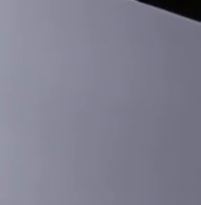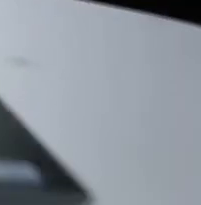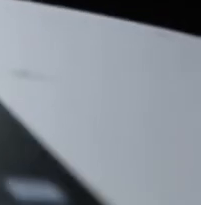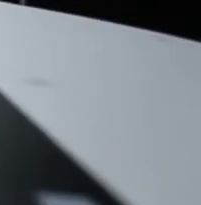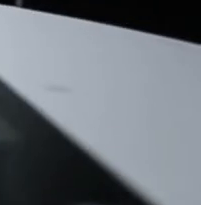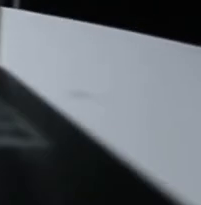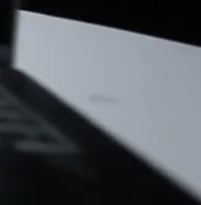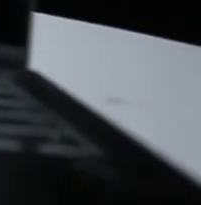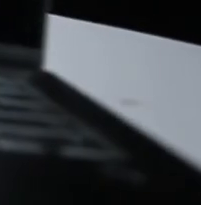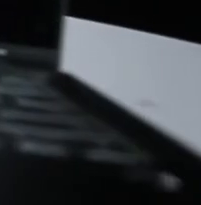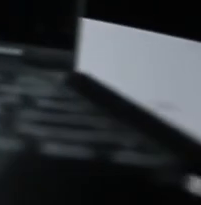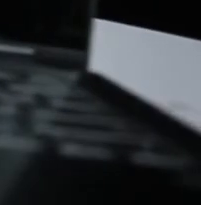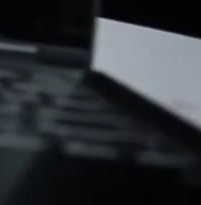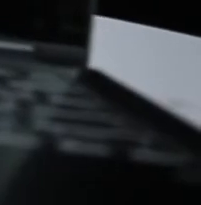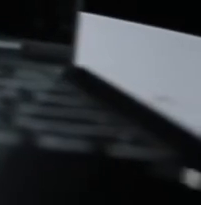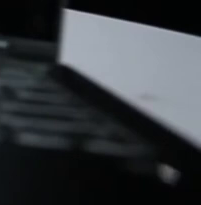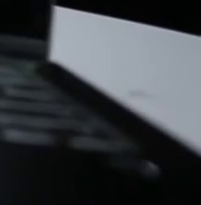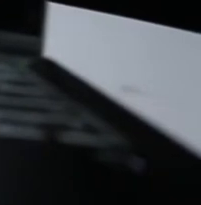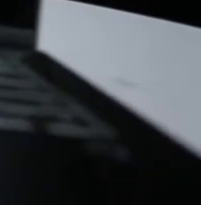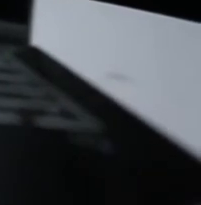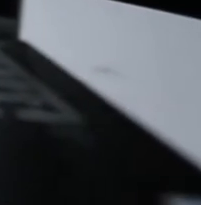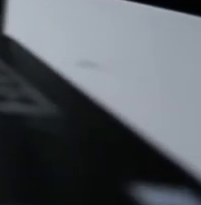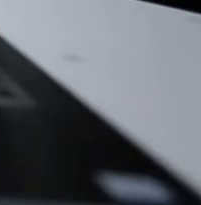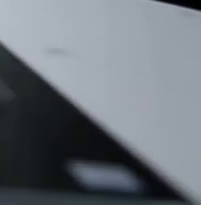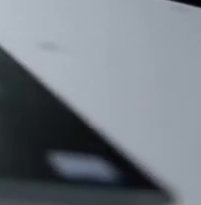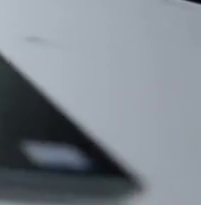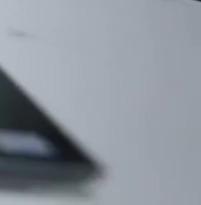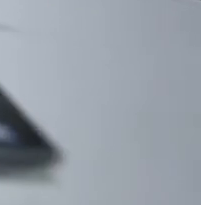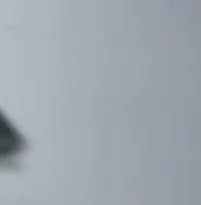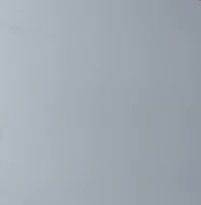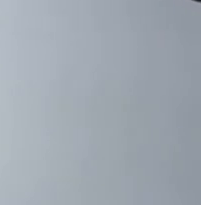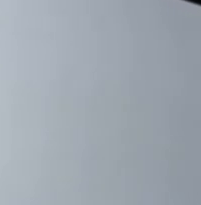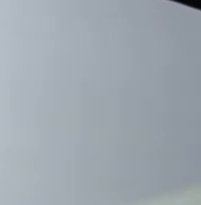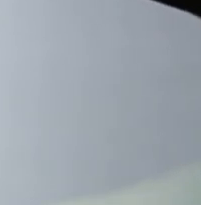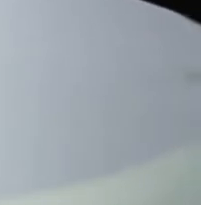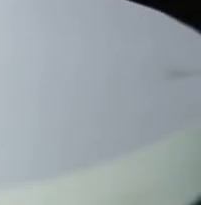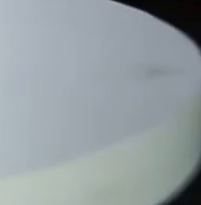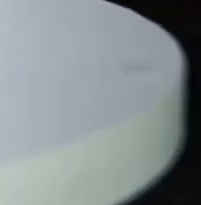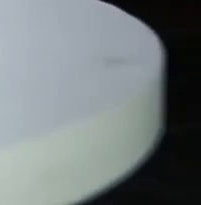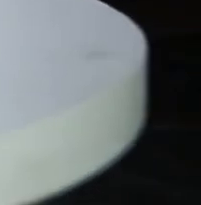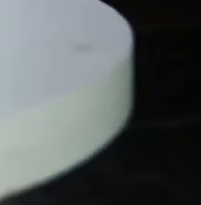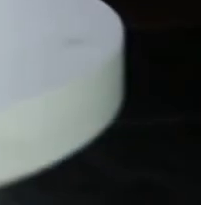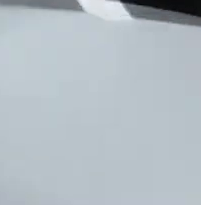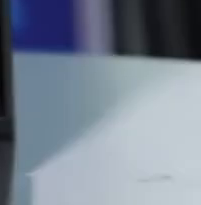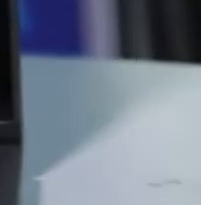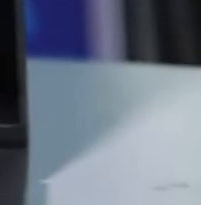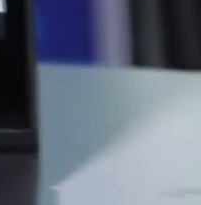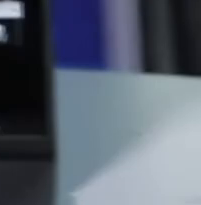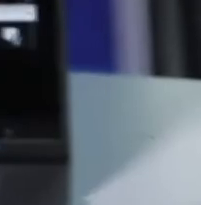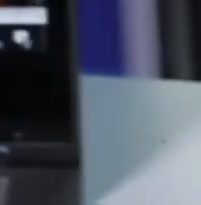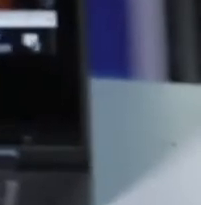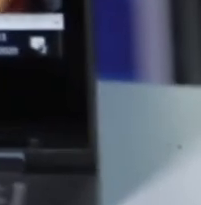ლამაზი. იმედიანად ვარ და გიგი არის საკმაოდ ინტერესანტი. გიგი, ყველაფერი კარგად იქნება.